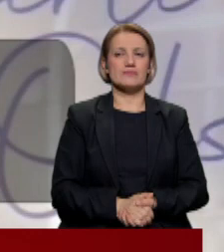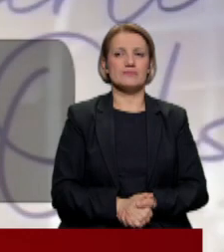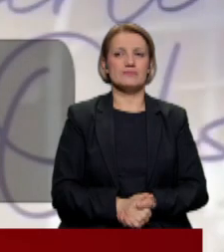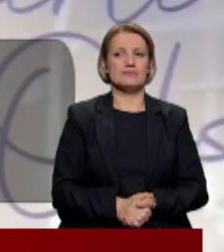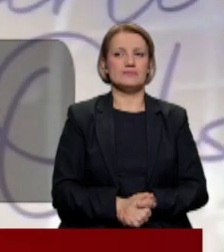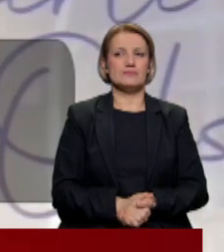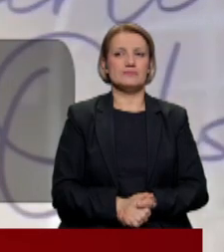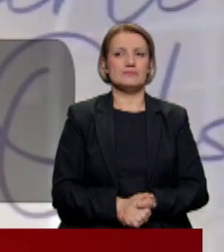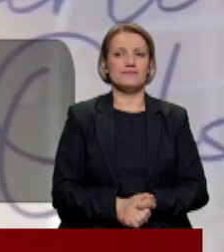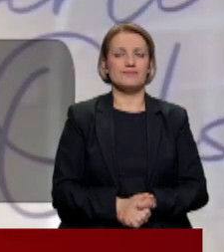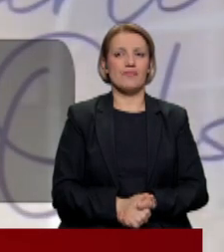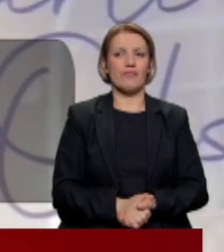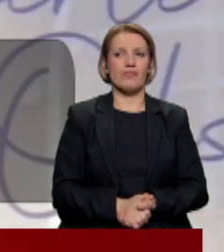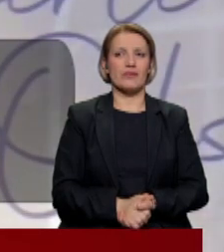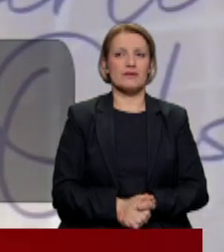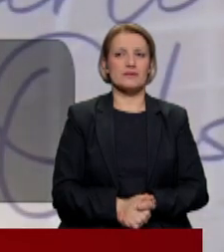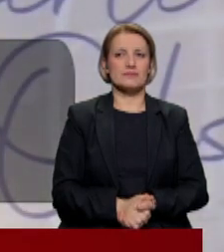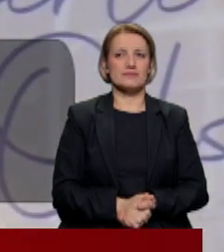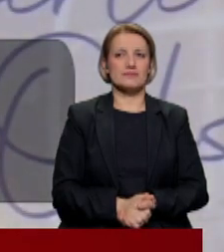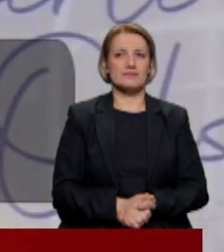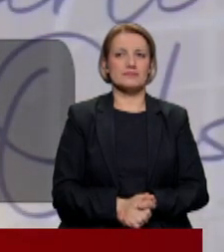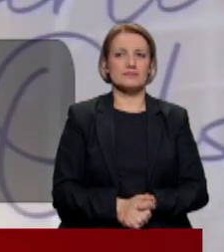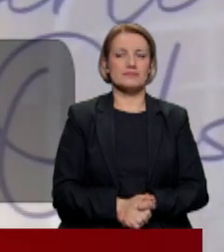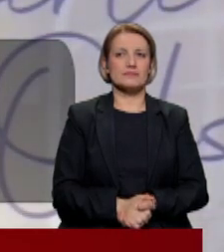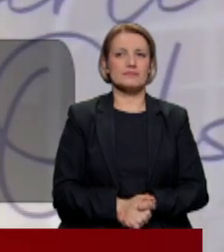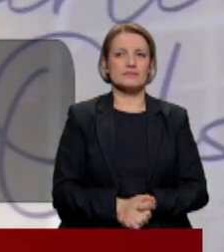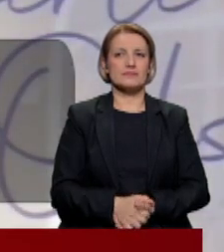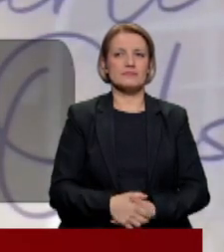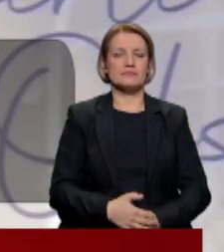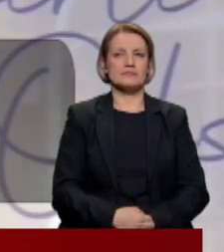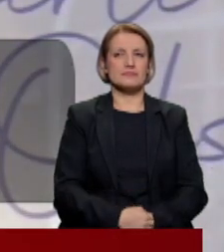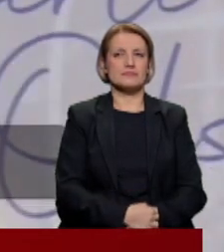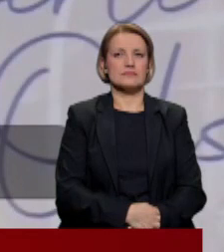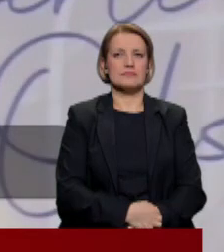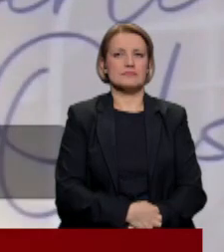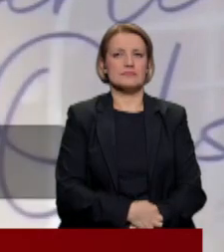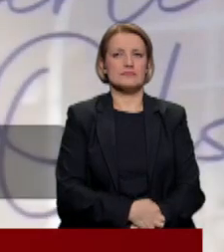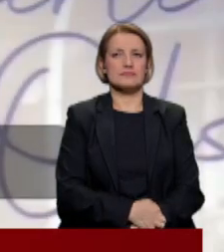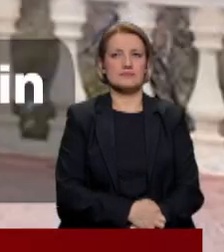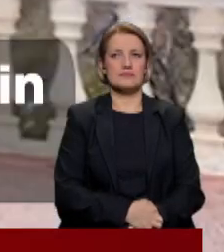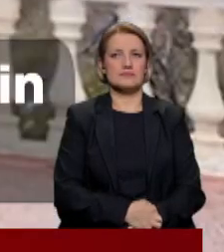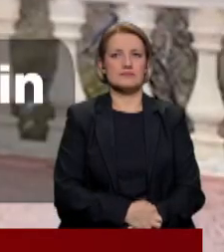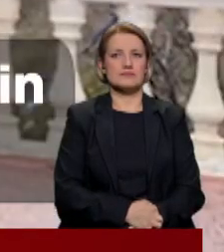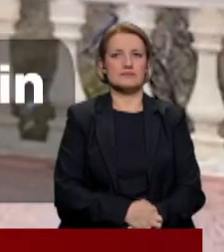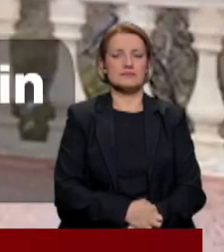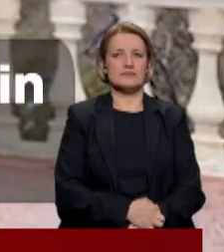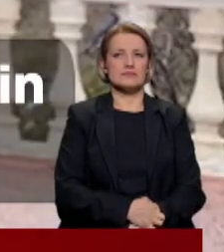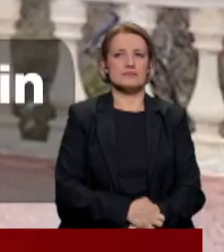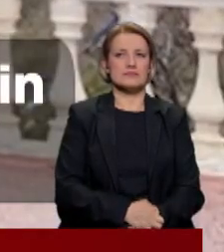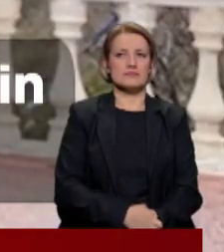emrindeyiz. Fakirin fukaranın emrindeyiz. Güç odaklarının emrinde değiliz. Hiçbir zaman olmadı. Vali